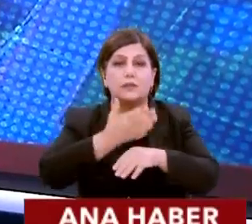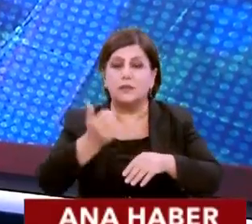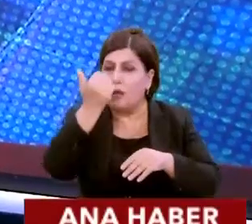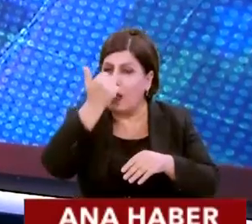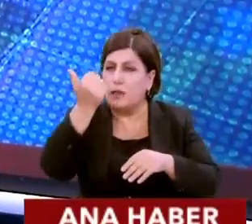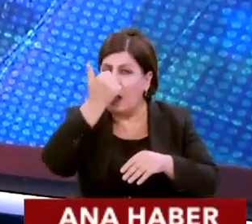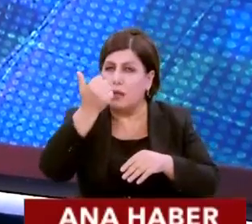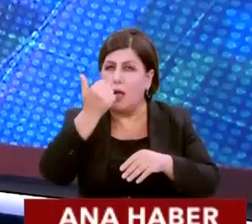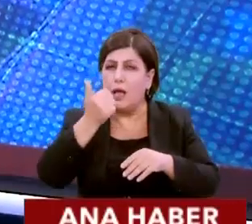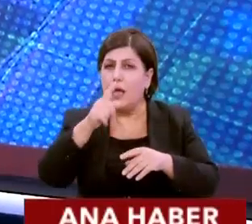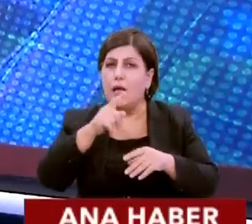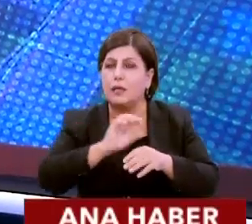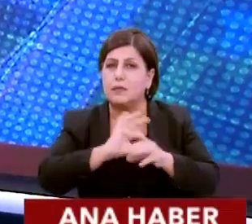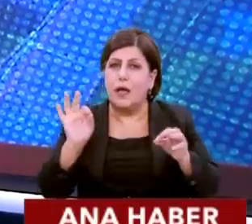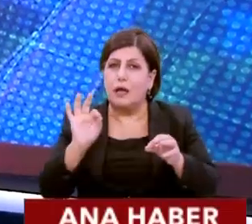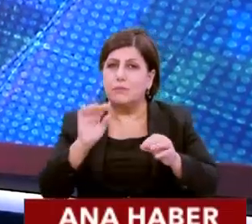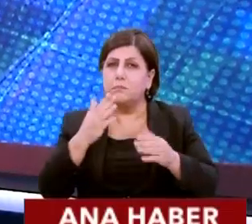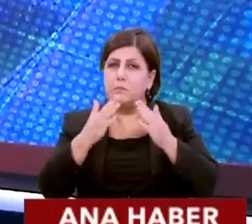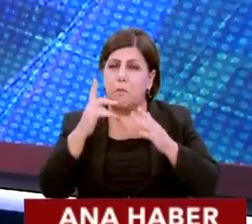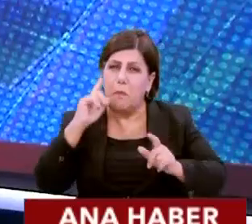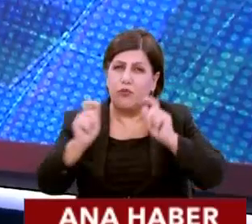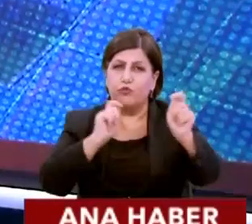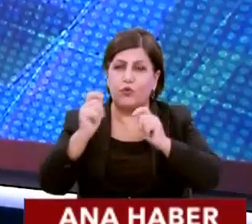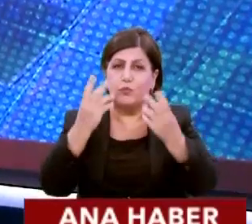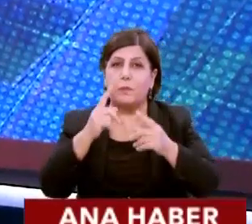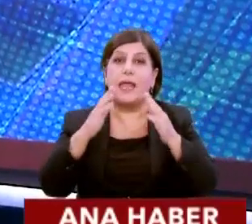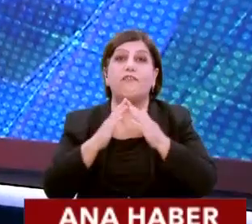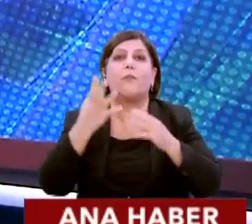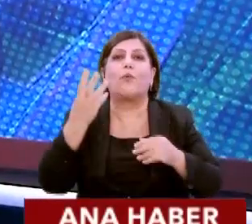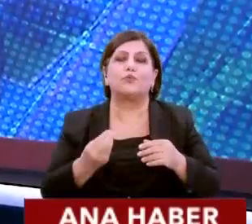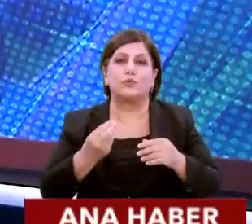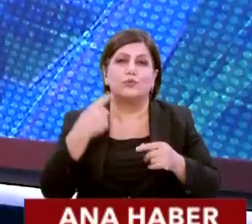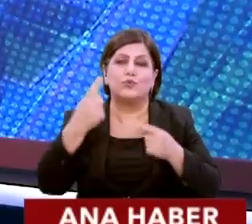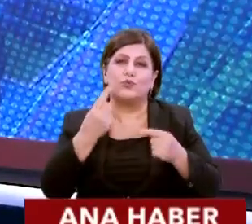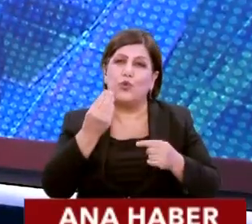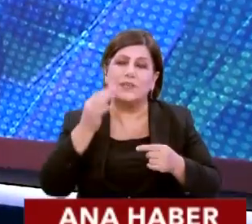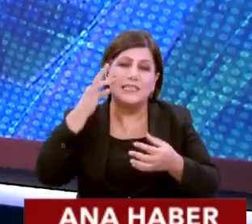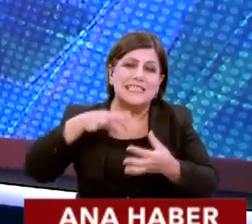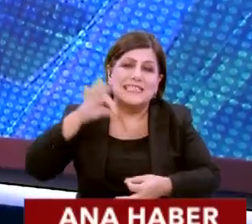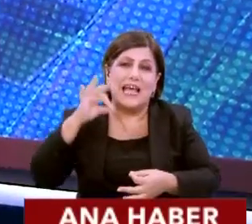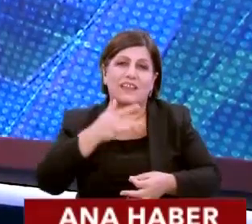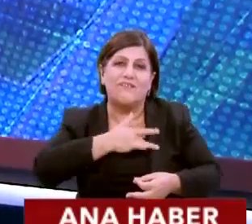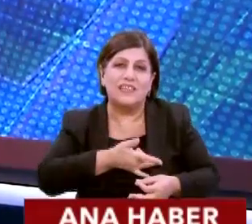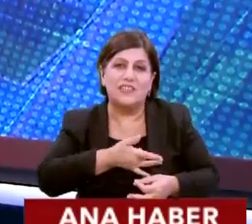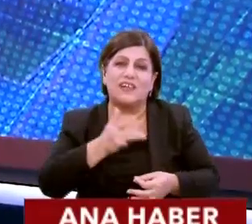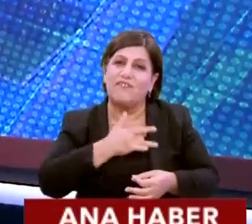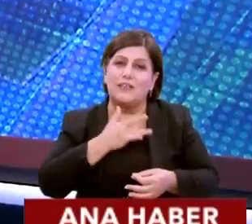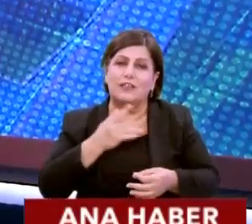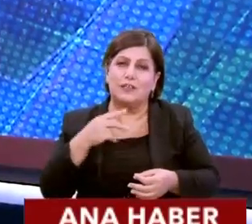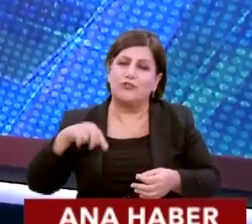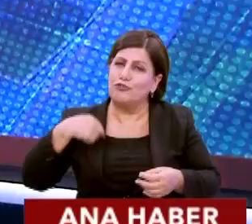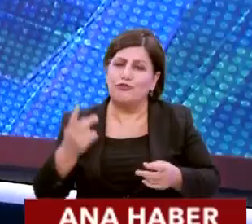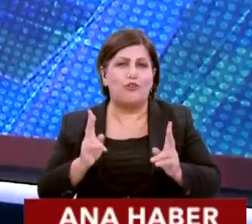kana başvurmuşsunuz Bir evim olsun diye çok insani çok vicdani Evet çok da normal